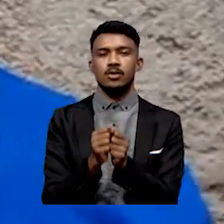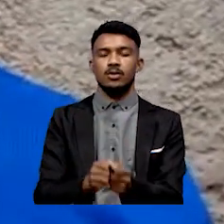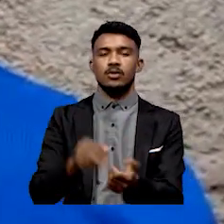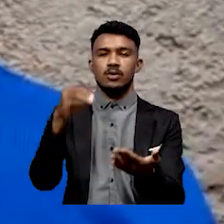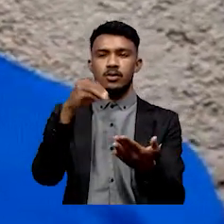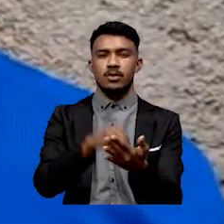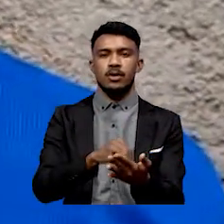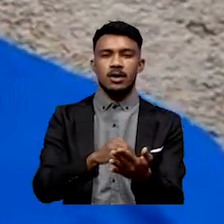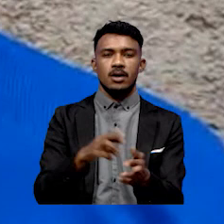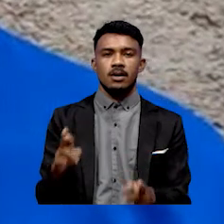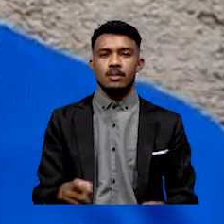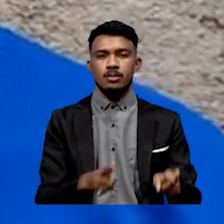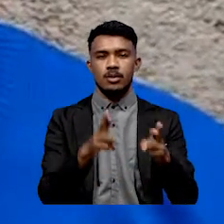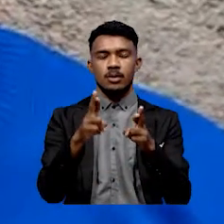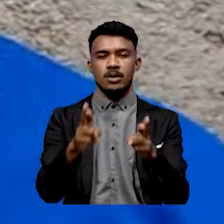Toa tia mota mos,